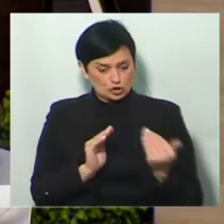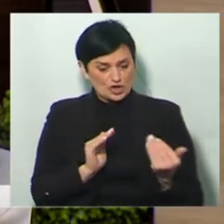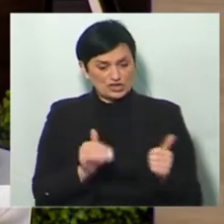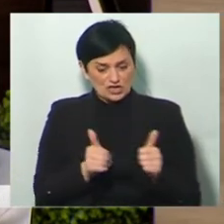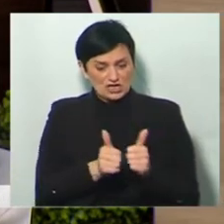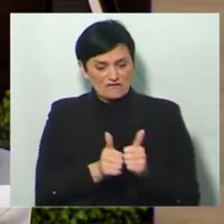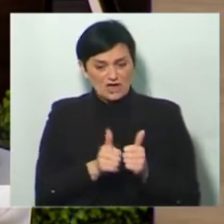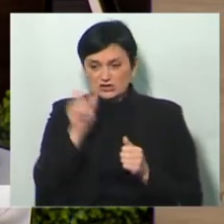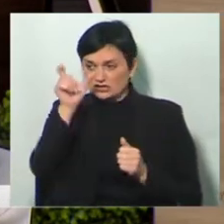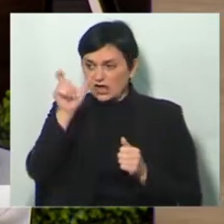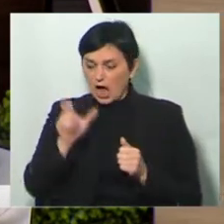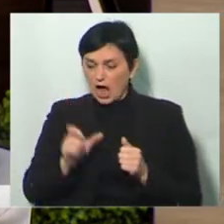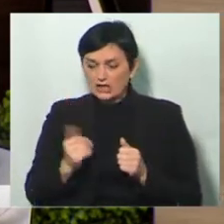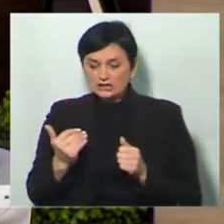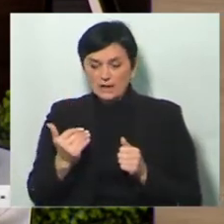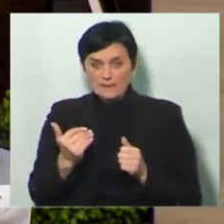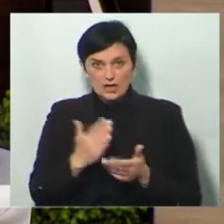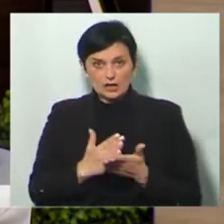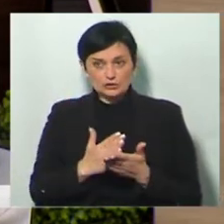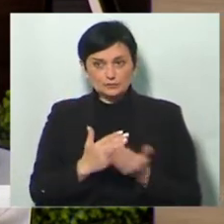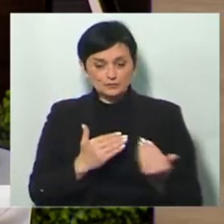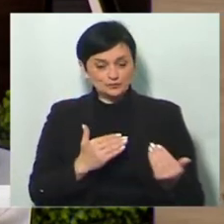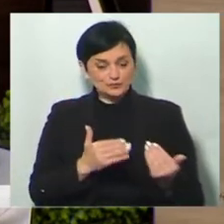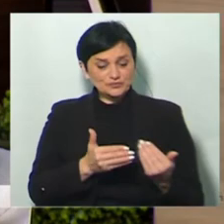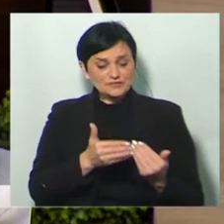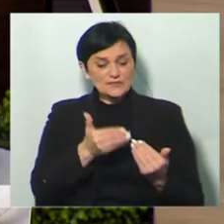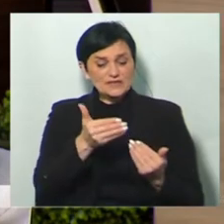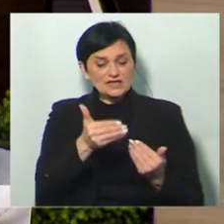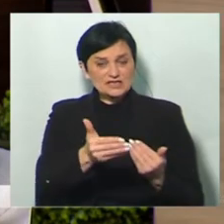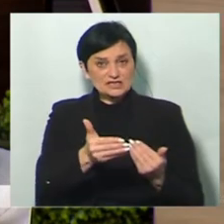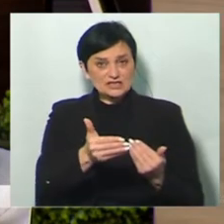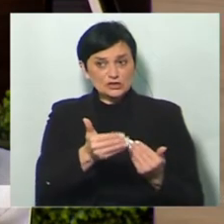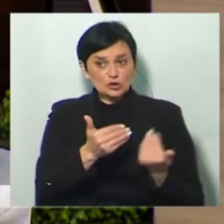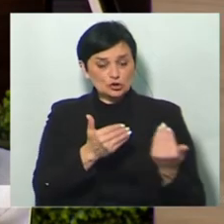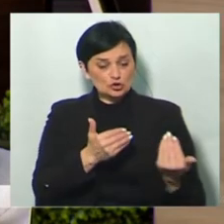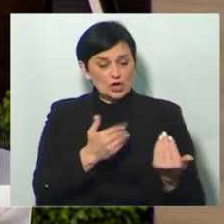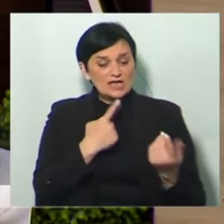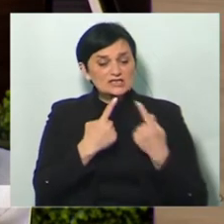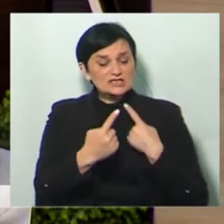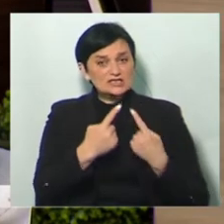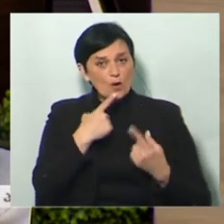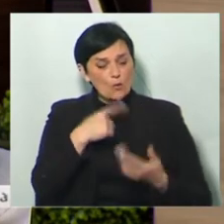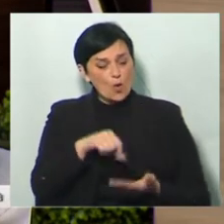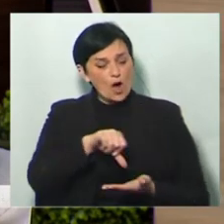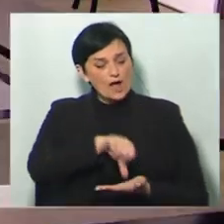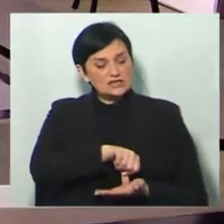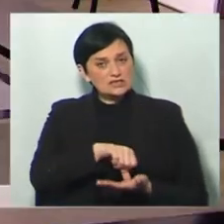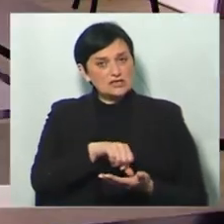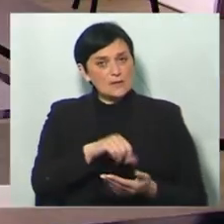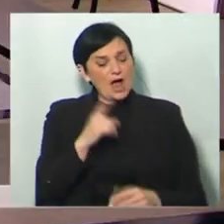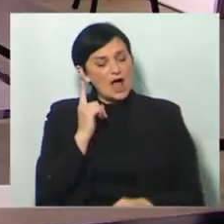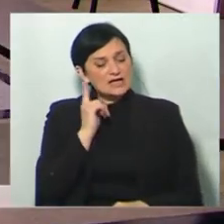გვერდზე არის ადამიანი, რომელიც შენს წინ არის, ესწრება შენს საუბარს, ისმის,